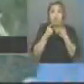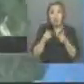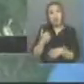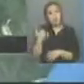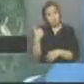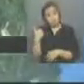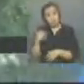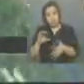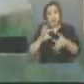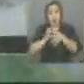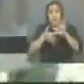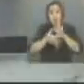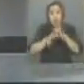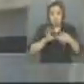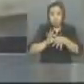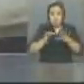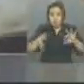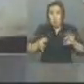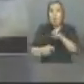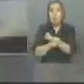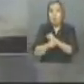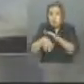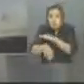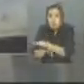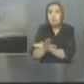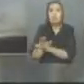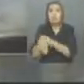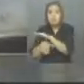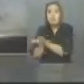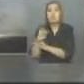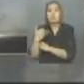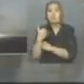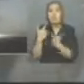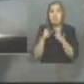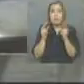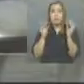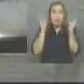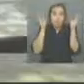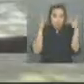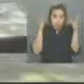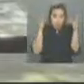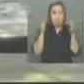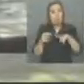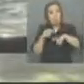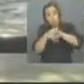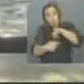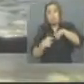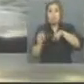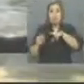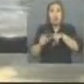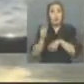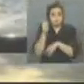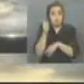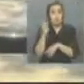ซ่ไว้เพื่อป้องกันไม่ให้ช้างหนีเข้าป่าส่วนบริเวณบาดแผลที่ใบหูและร่างกายก็ดีขึ้นตามลำดับจากการติดตาม